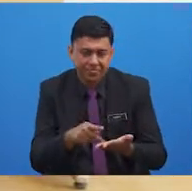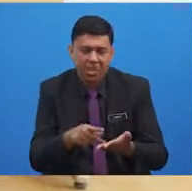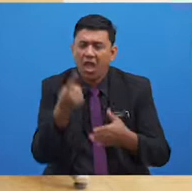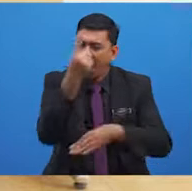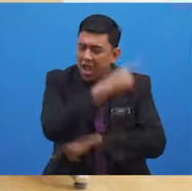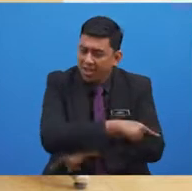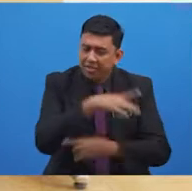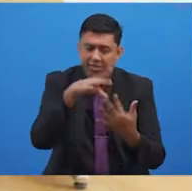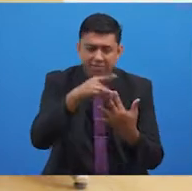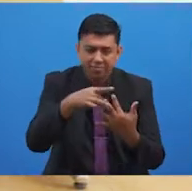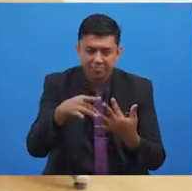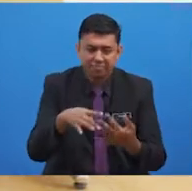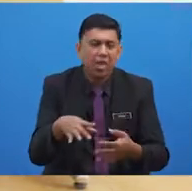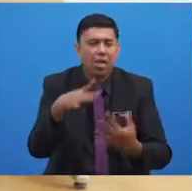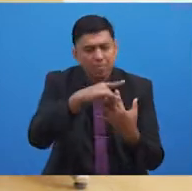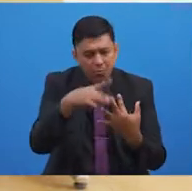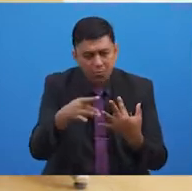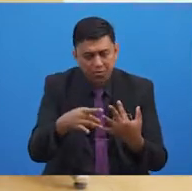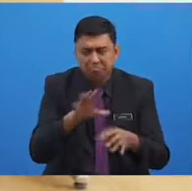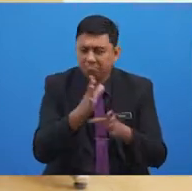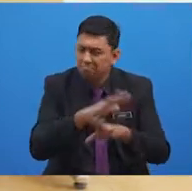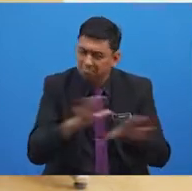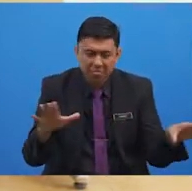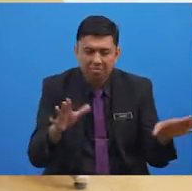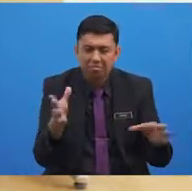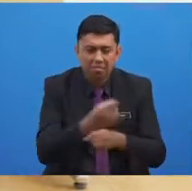pengundian, pengundi tidak dapat mengundi?